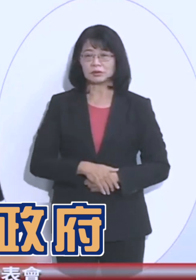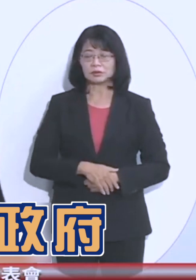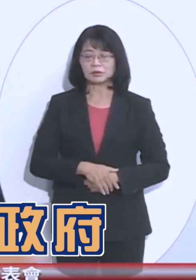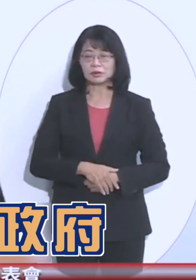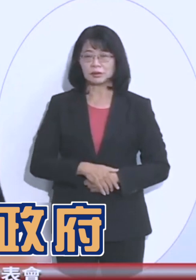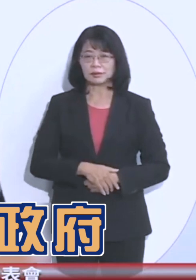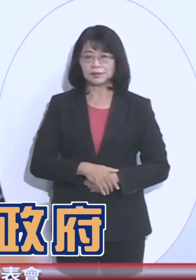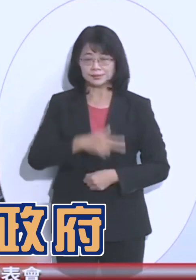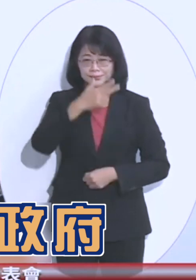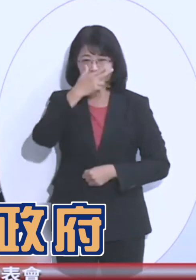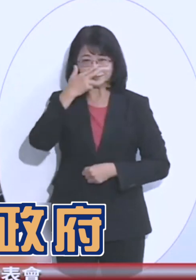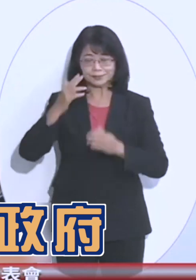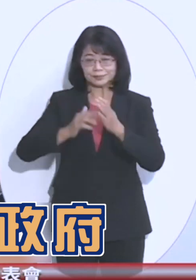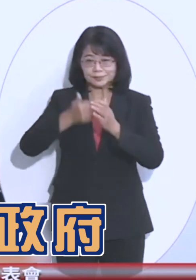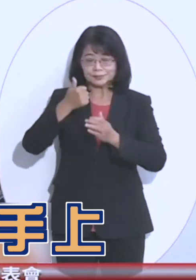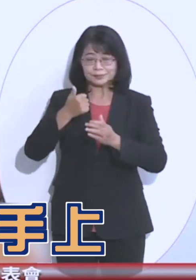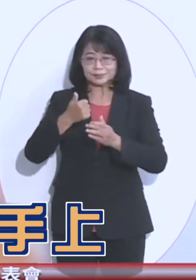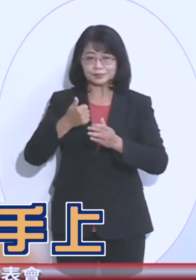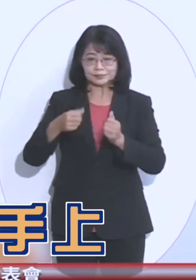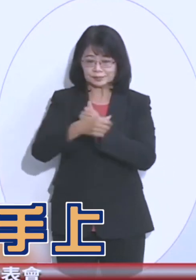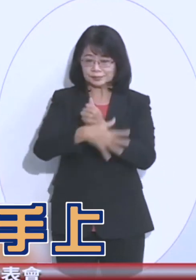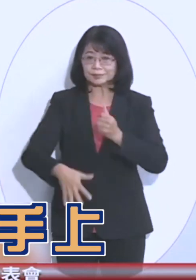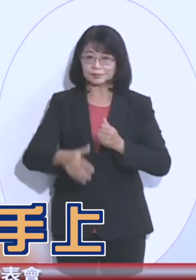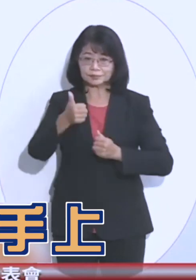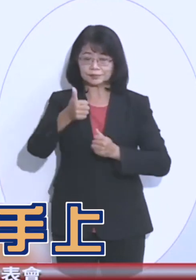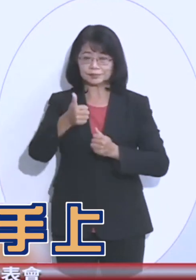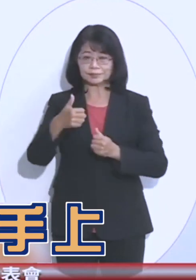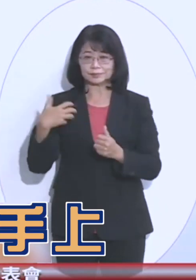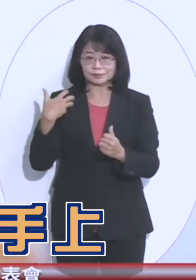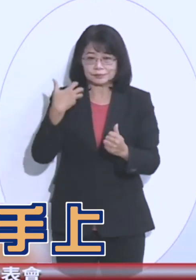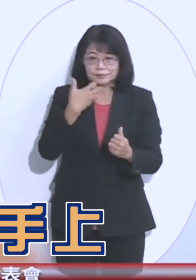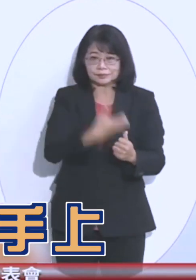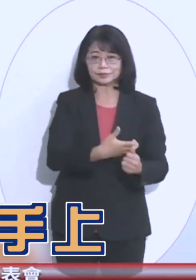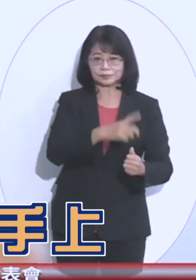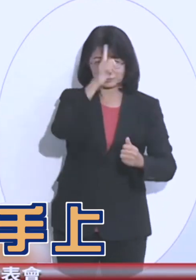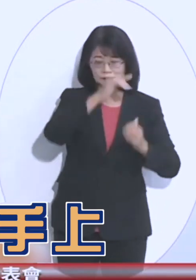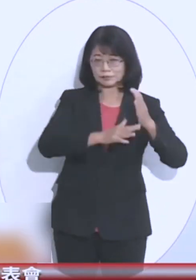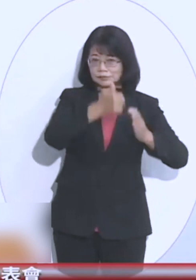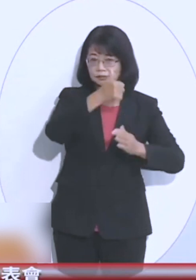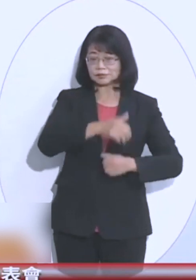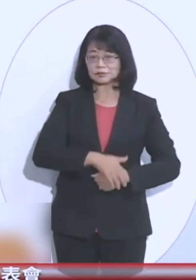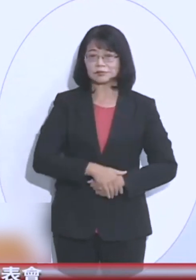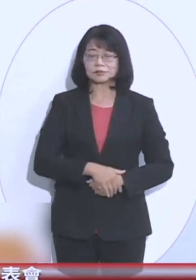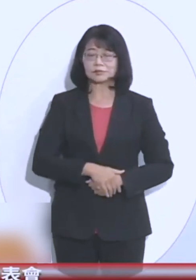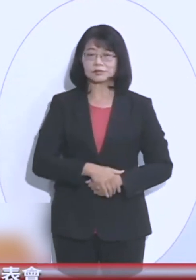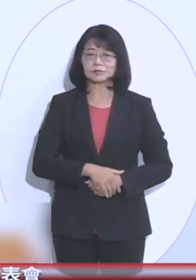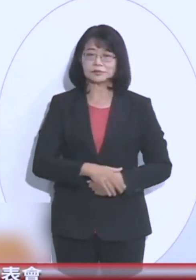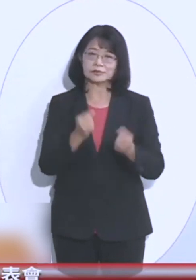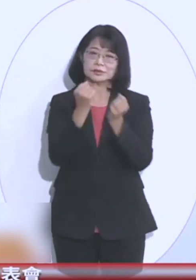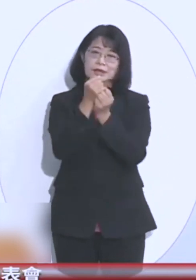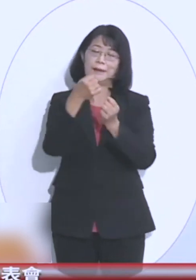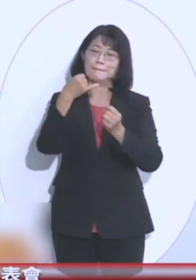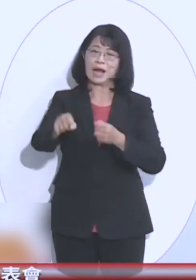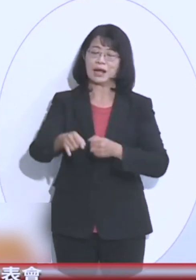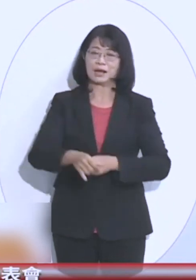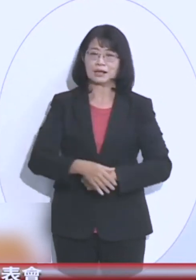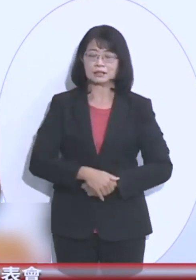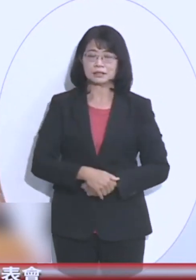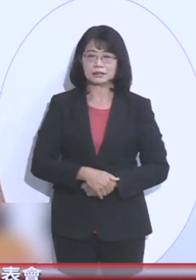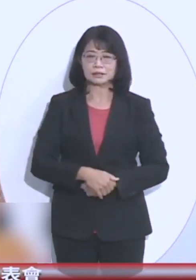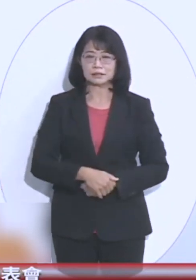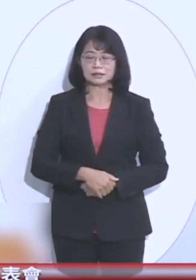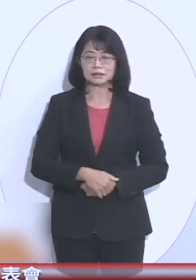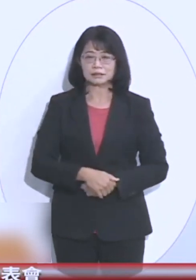个优良的市政府交到你黄市长的手头，官金败坏啊，官